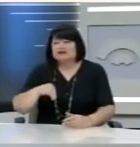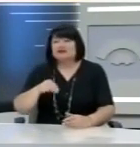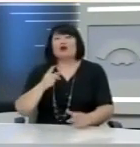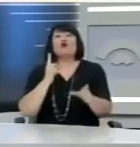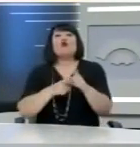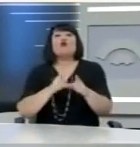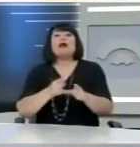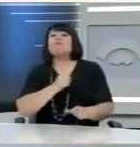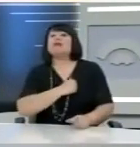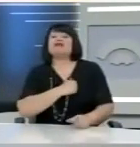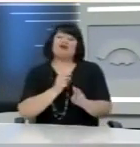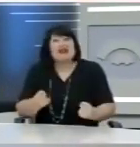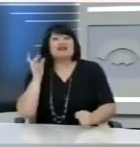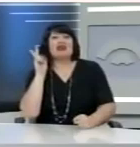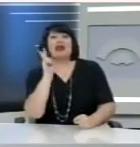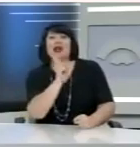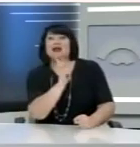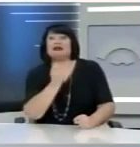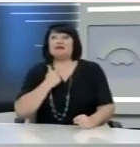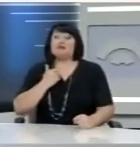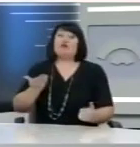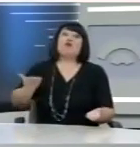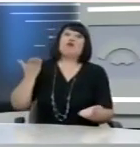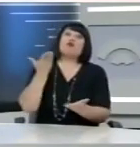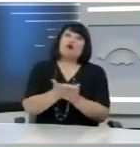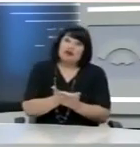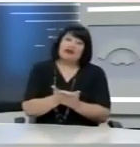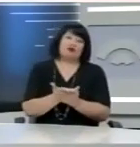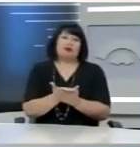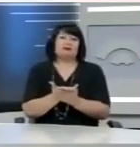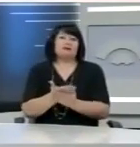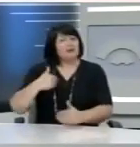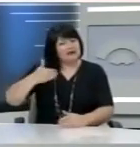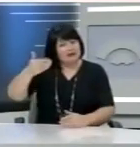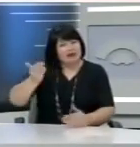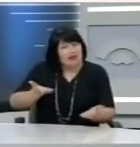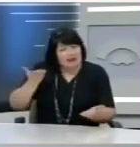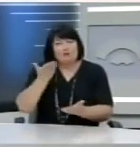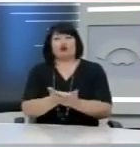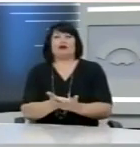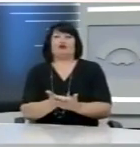του Κομμουνιστικού Κόμματος είναι ξεκάθαρη. Προτείνουμε και θα το προτείνουμε και σε άλλες περιπτώσεις.